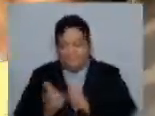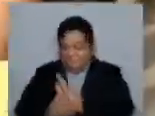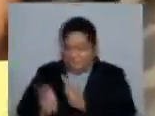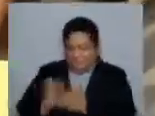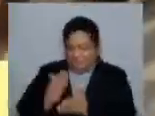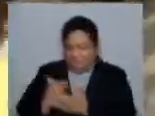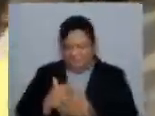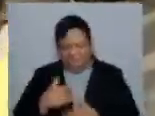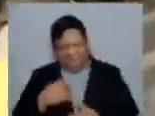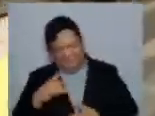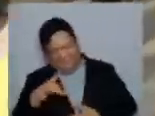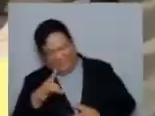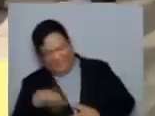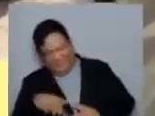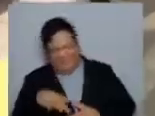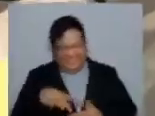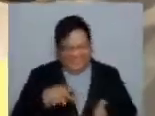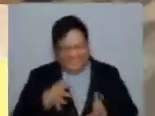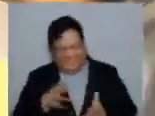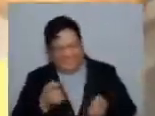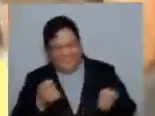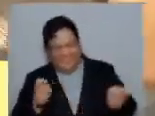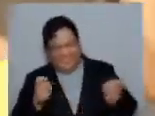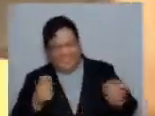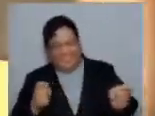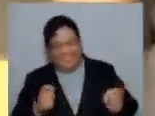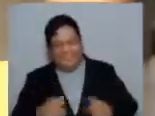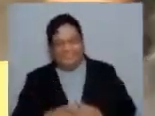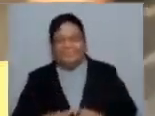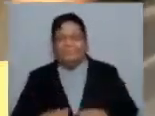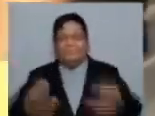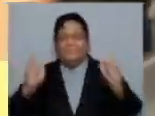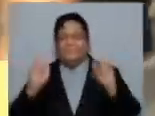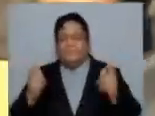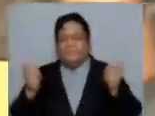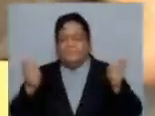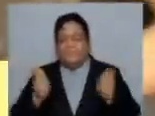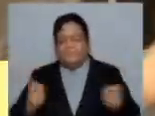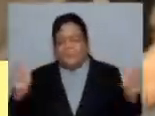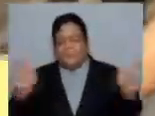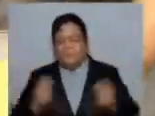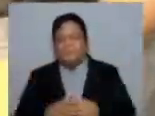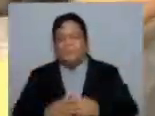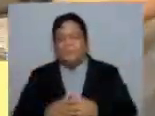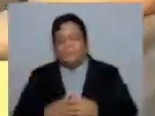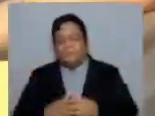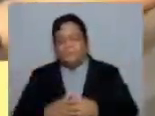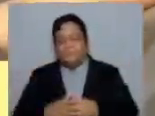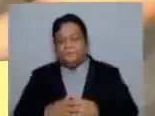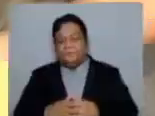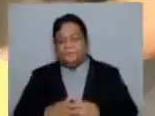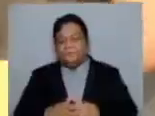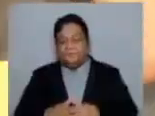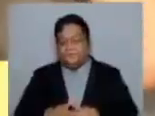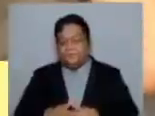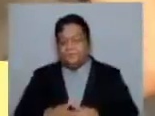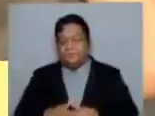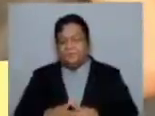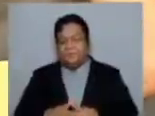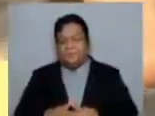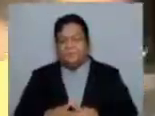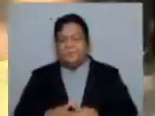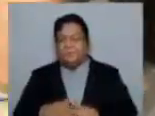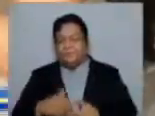Naku! Try po natin, ma'am. Yes, try natin, kuya! Let's go! Oh, sige. Go ahead, Marian! Di mo